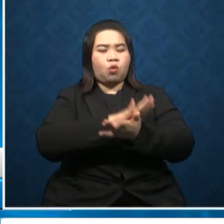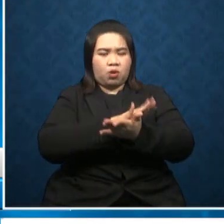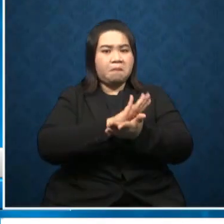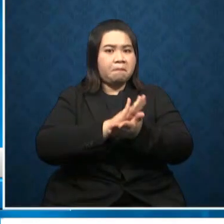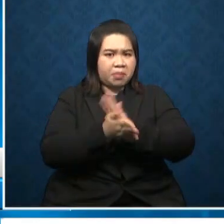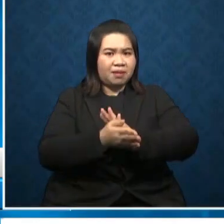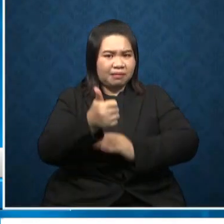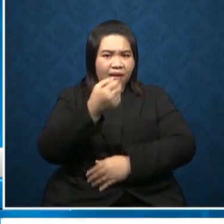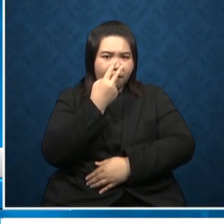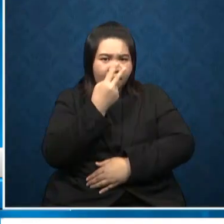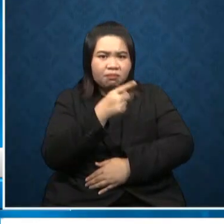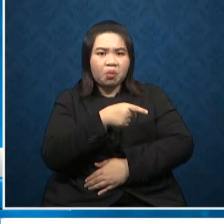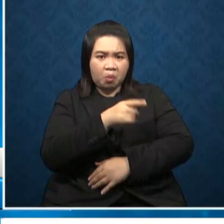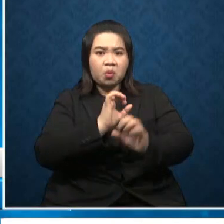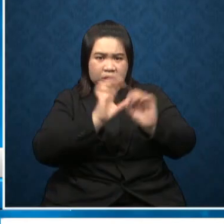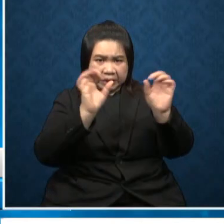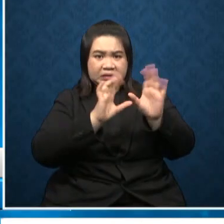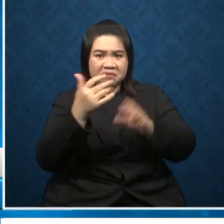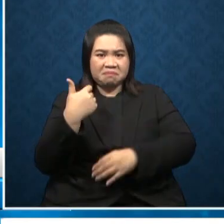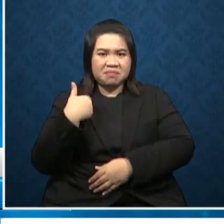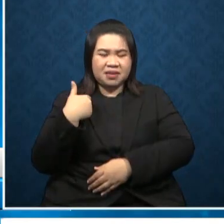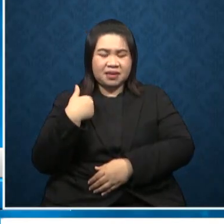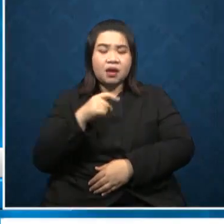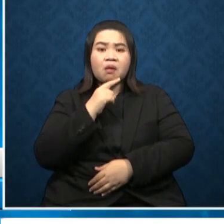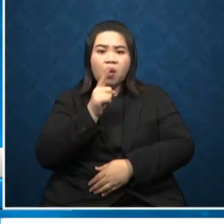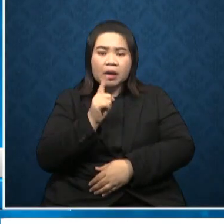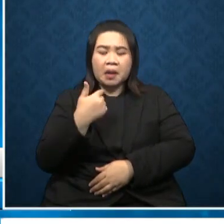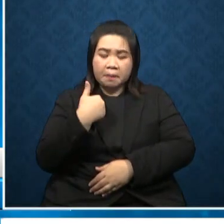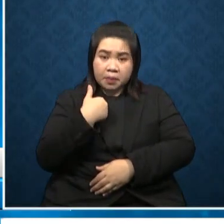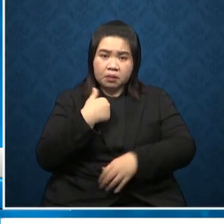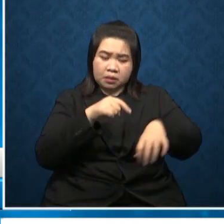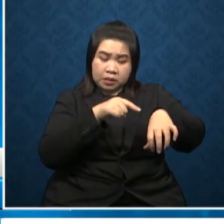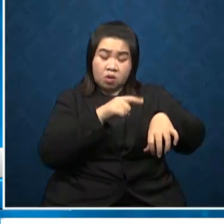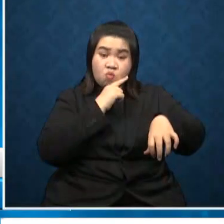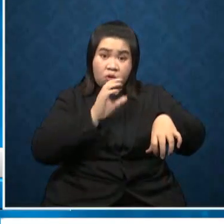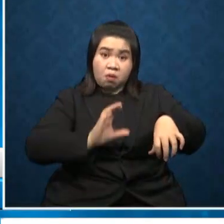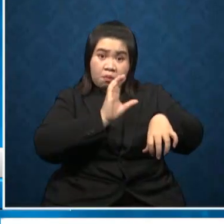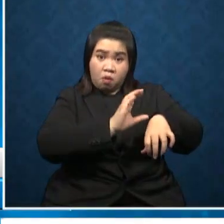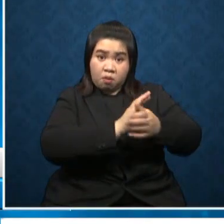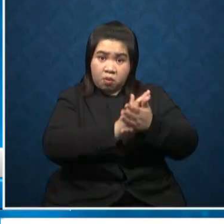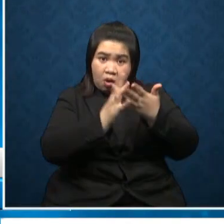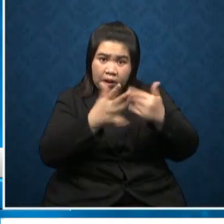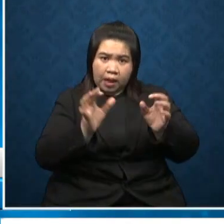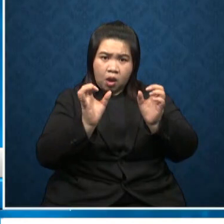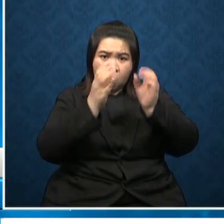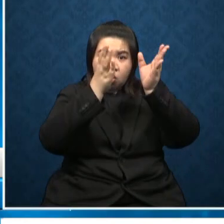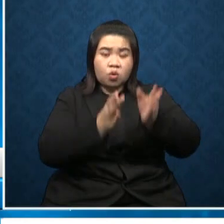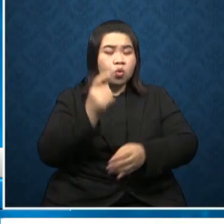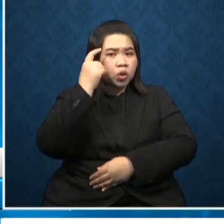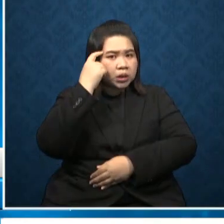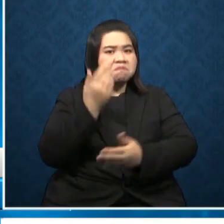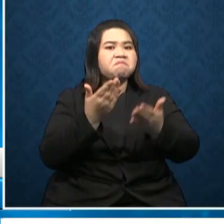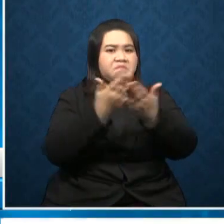ค่อนข้างเห็นชัดมันมีการปฏิรูปทั้งแนวคิดของครูระบบโครงสร้าง